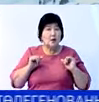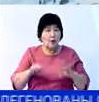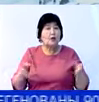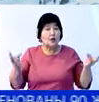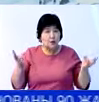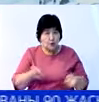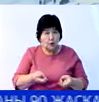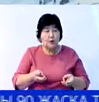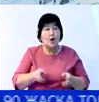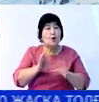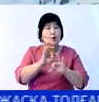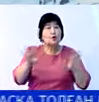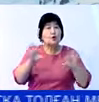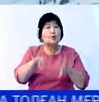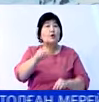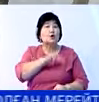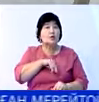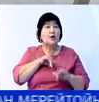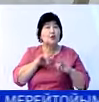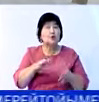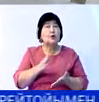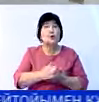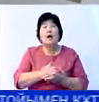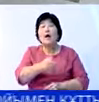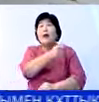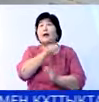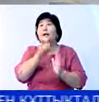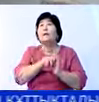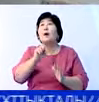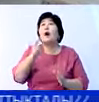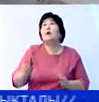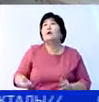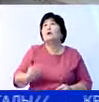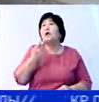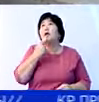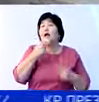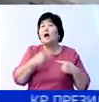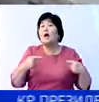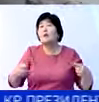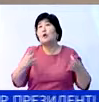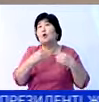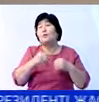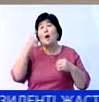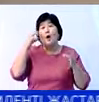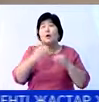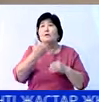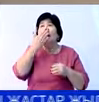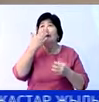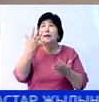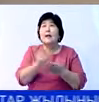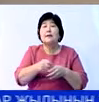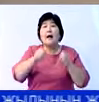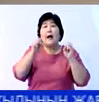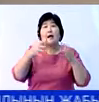жөнінде түсіндіру жұмыстары жүргізілуде. Рейд барысында әлеуметтік жағдайы төмен бірқатар отбасына көмір иісін анықтайтын